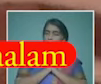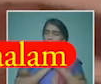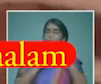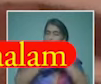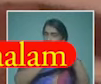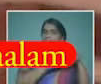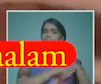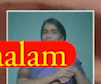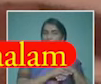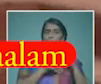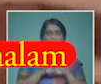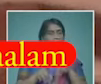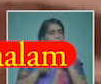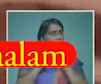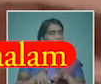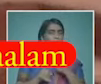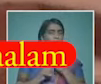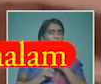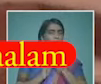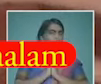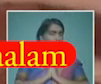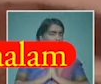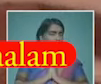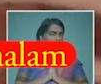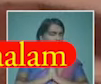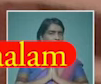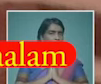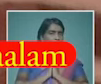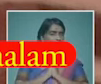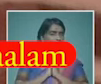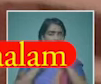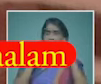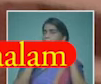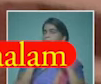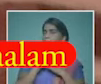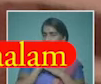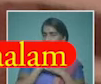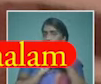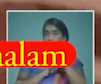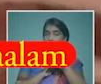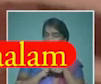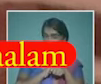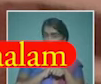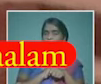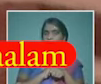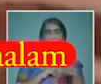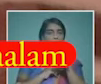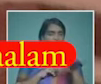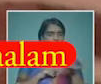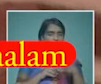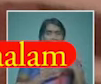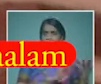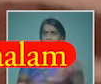அபகரிப்பது அல்லது ஒரு பலாத்கார குடியேற்றம் செய்வதைத்தான் தமிழ் மக்கள் ஏற்றுக்கொள்ளவில்லை,